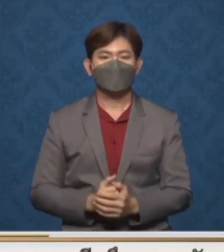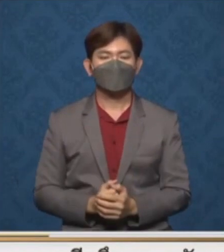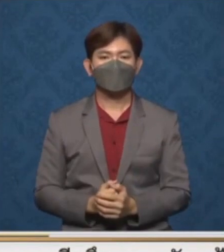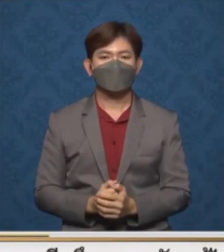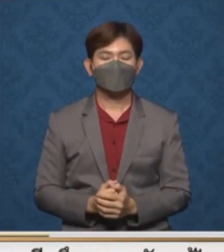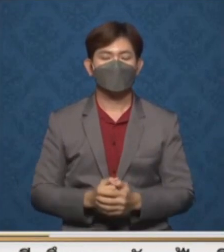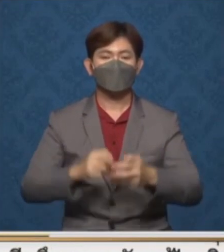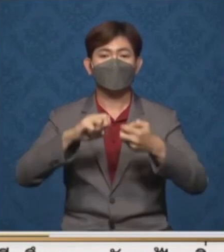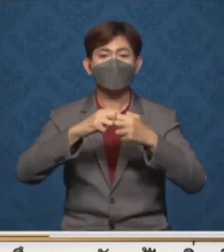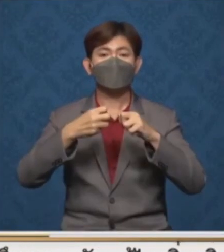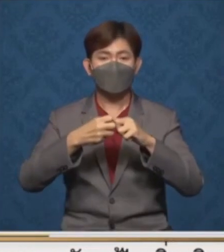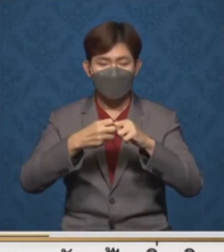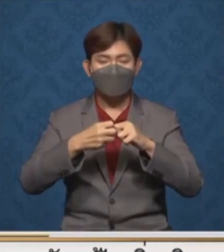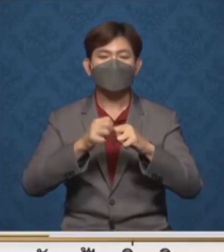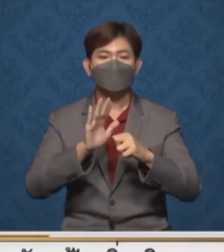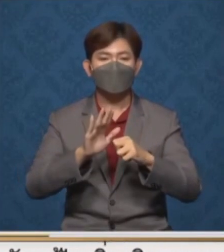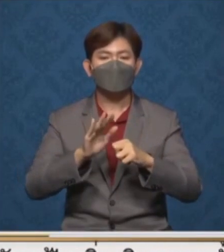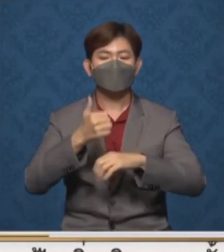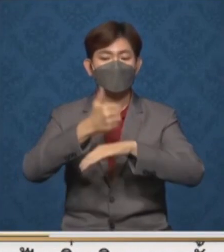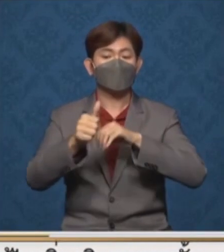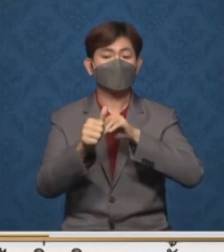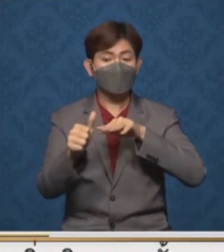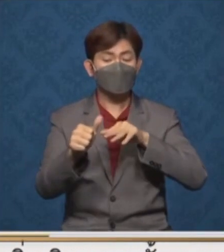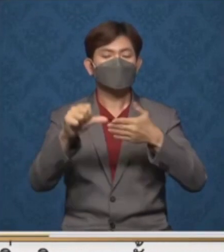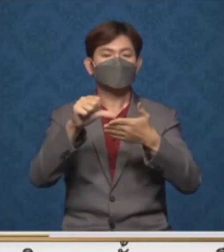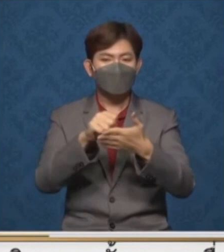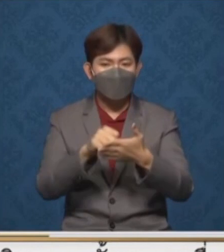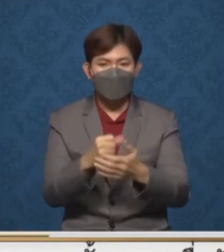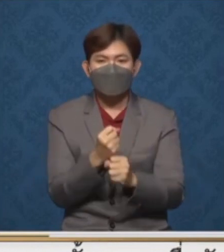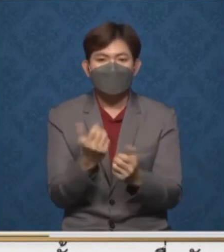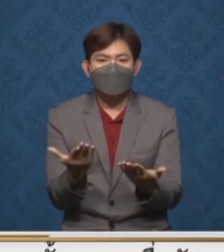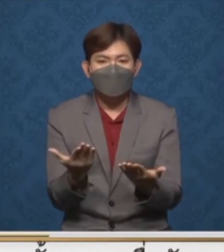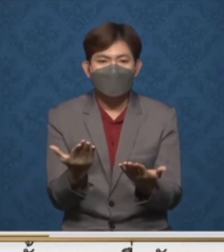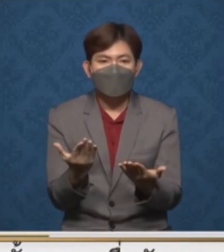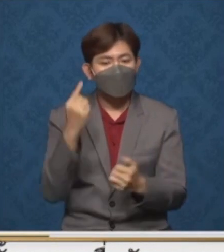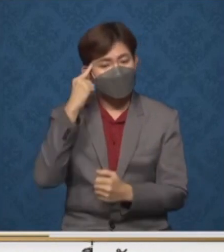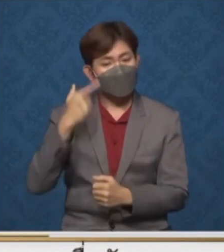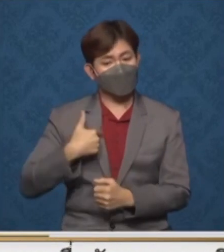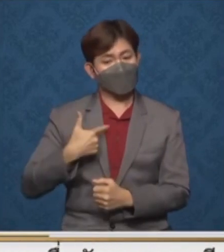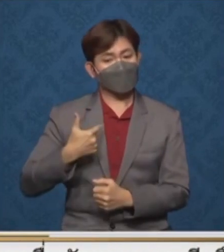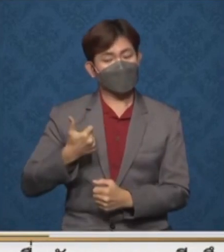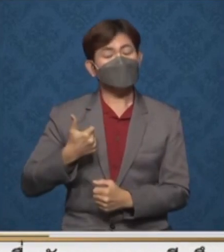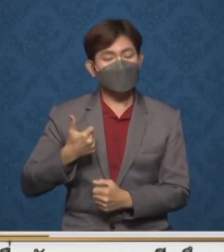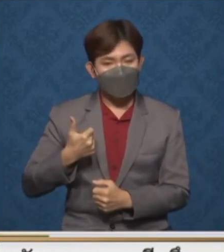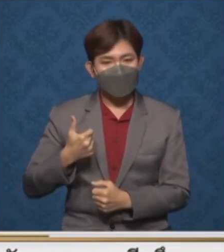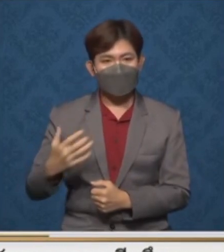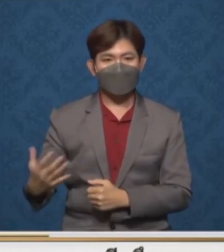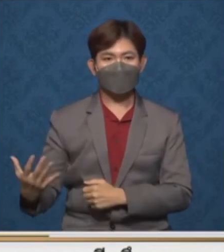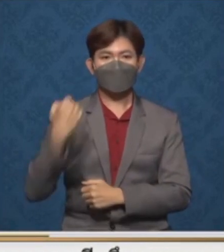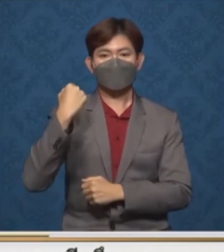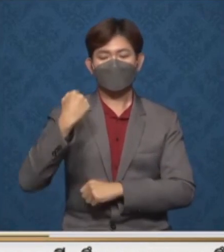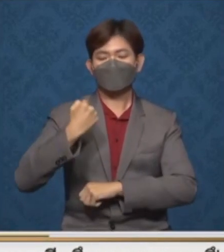การแก้ปัญหาของผู้นำของเราแบบเก่งคนเดียวรวบอำนาจทั้งหมดไว้ที่ตั